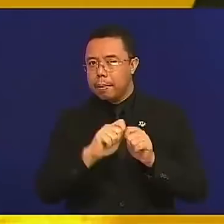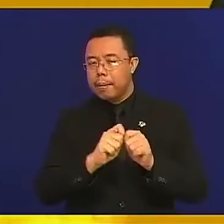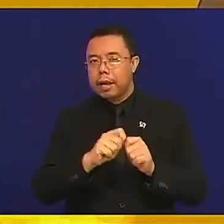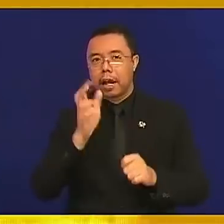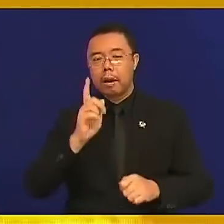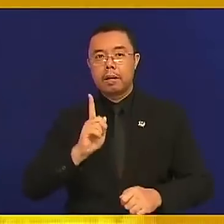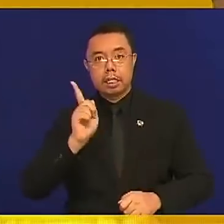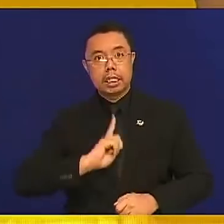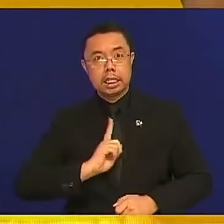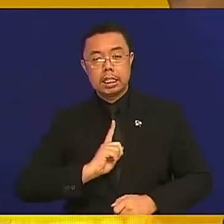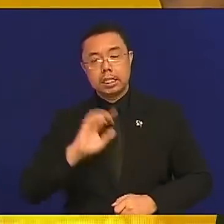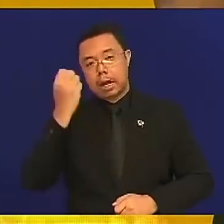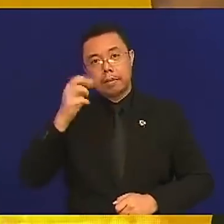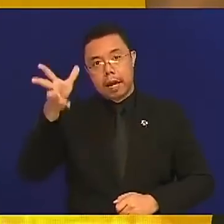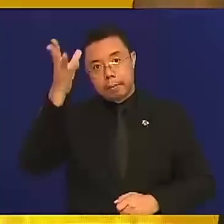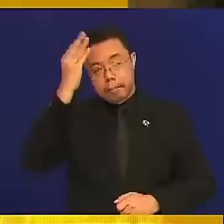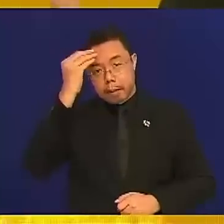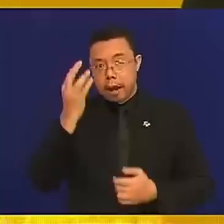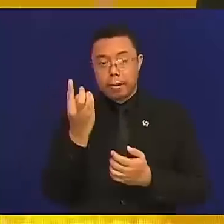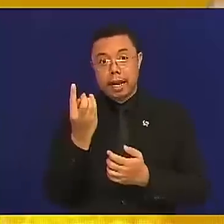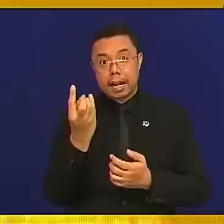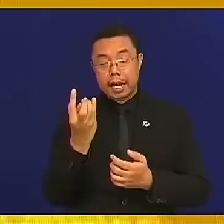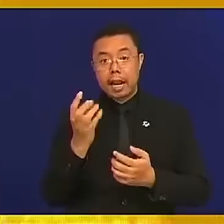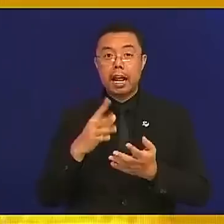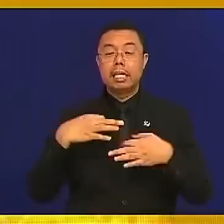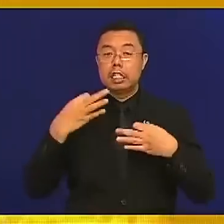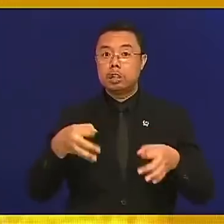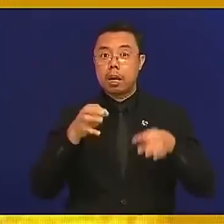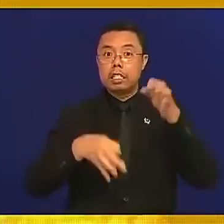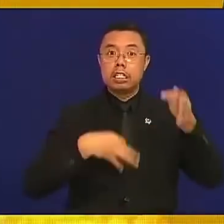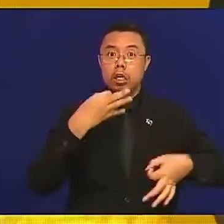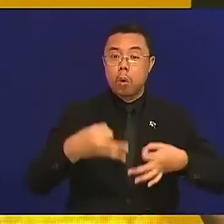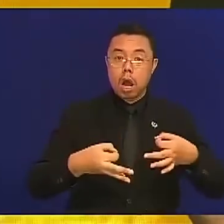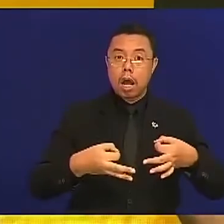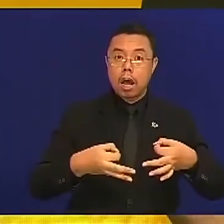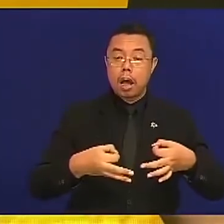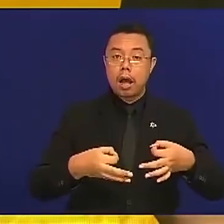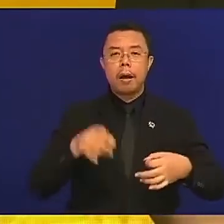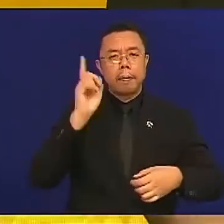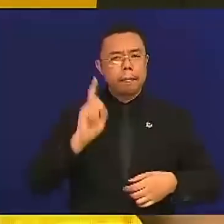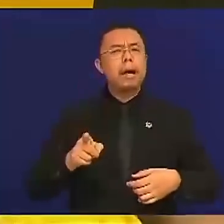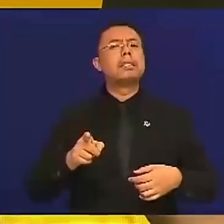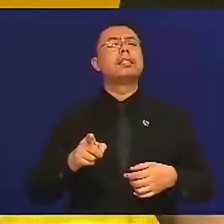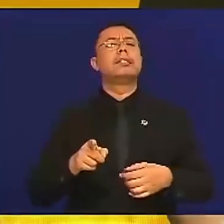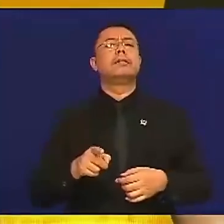pembaharuan diri, tidak bisa memahami nilai-nilai jiwa-jiwa, maksud saya, pasti